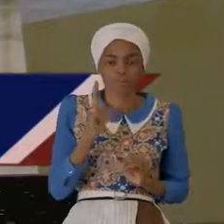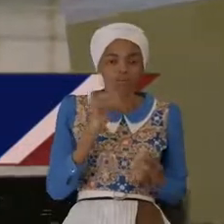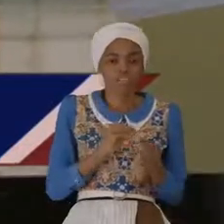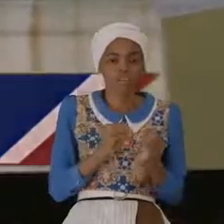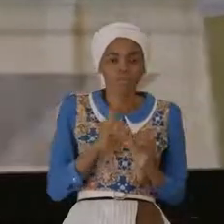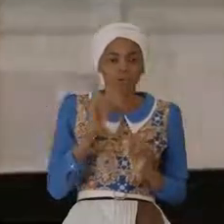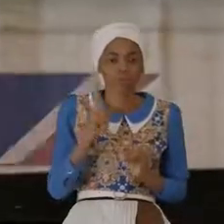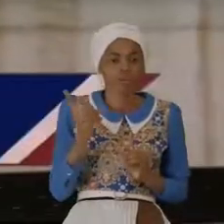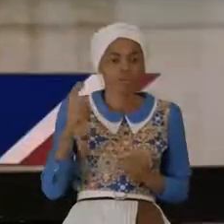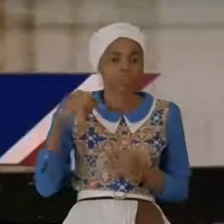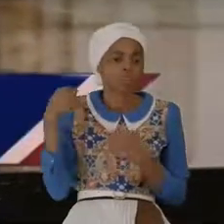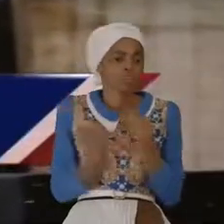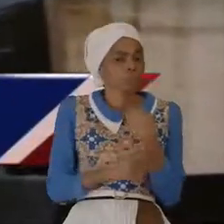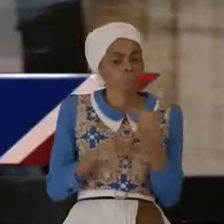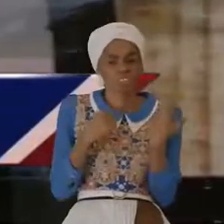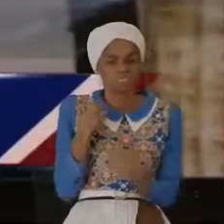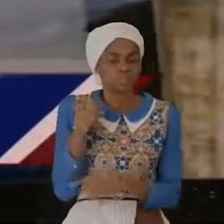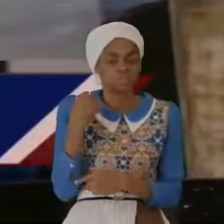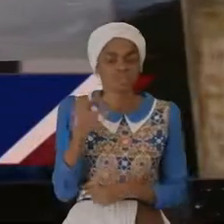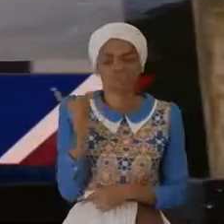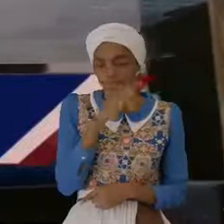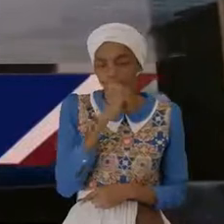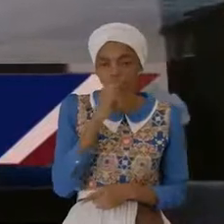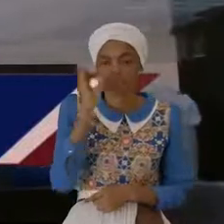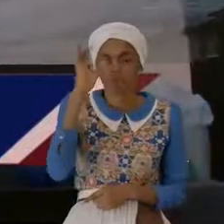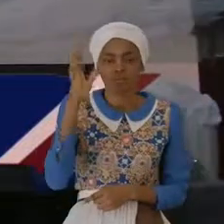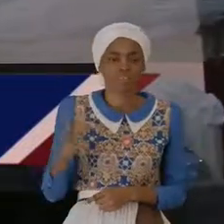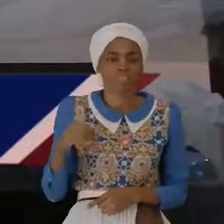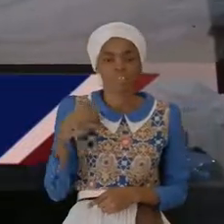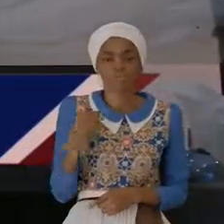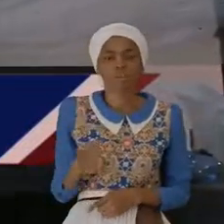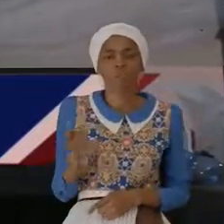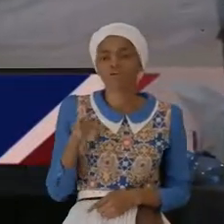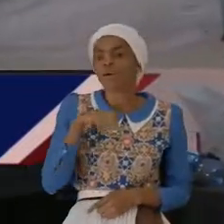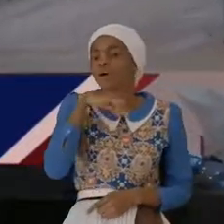voir le châtiment de faux enseignants corrompus.